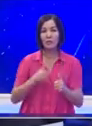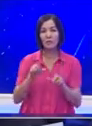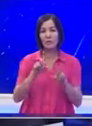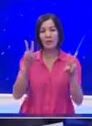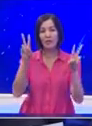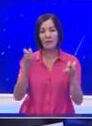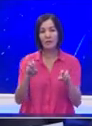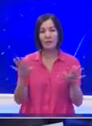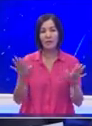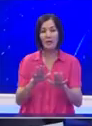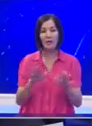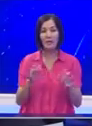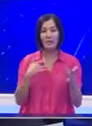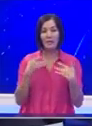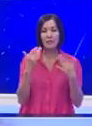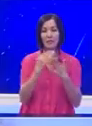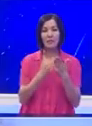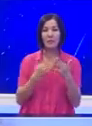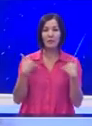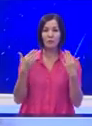шырқап, түрлі аспапта өнер көрсетті.